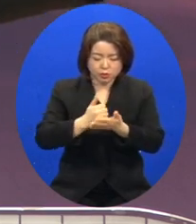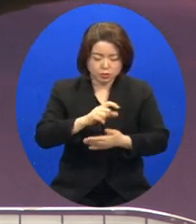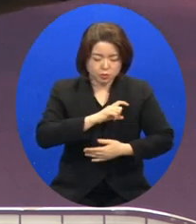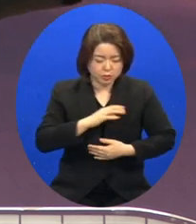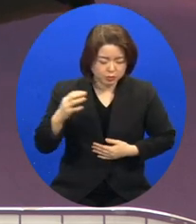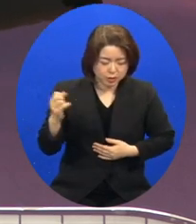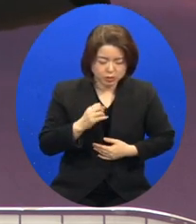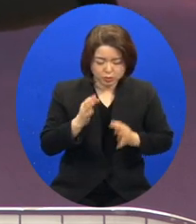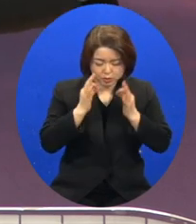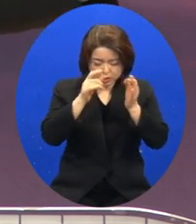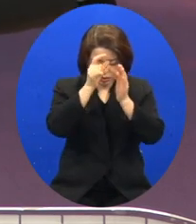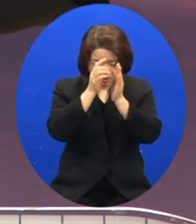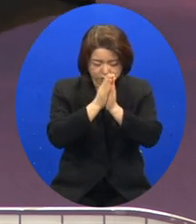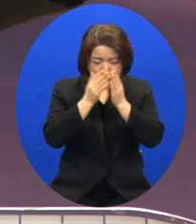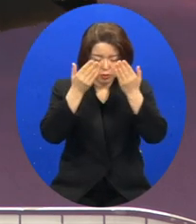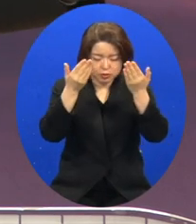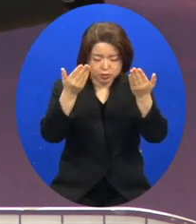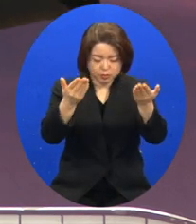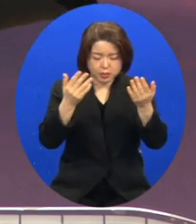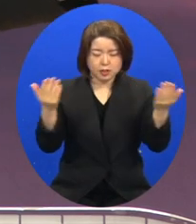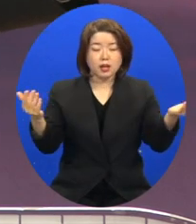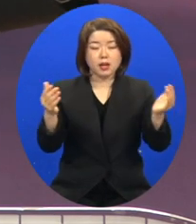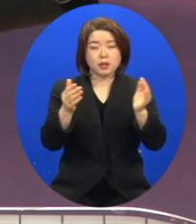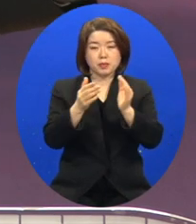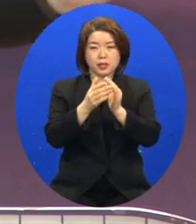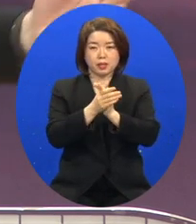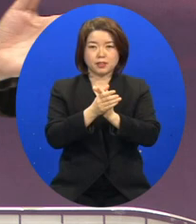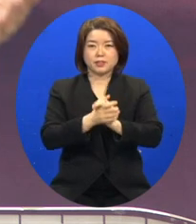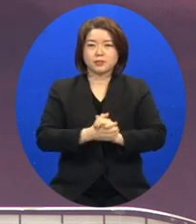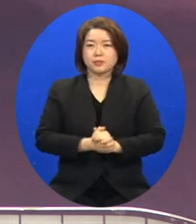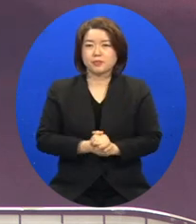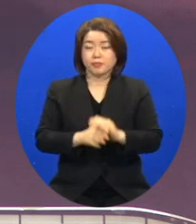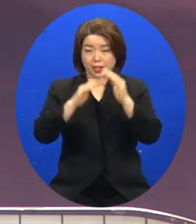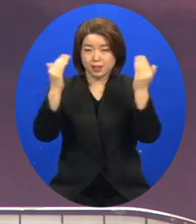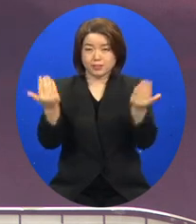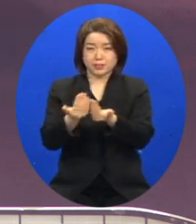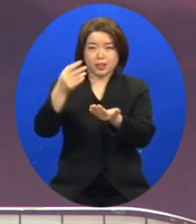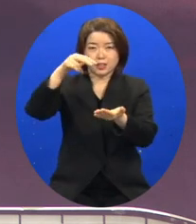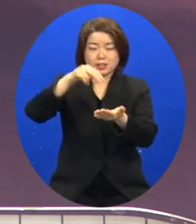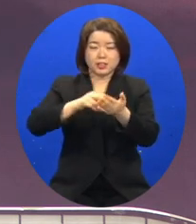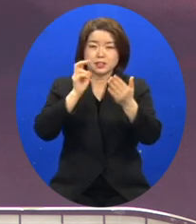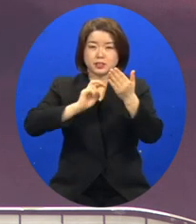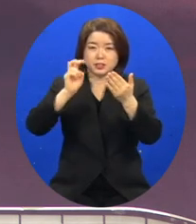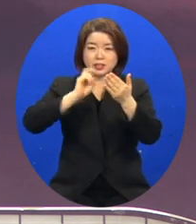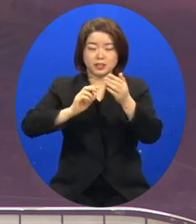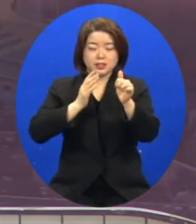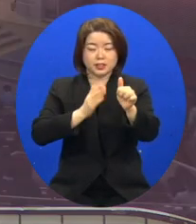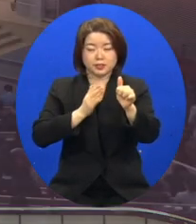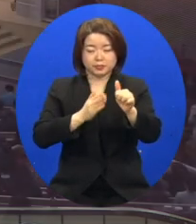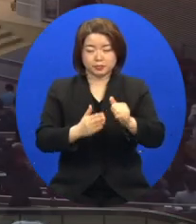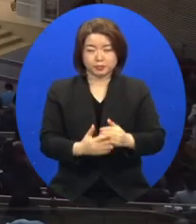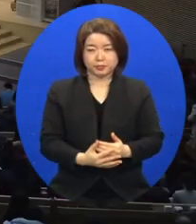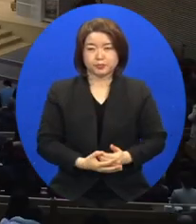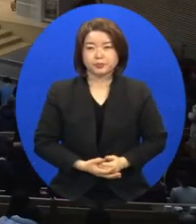간절히 기도한다 이라 아멘 우리 다 일어나셔서 차량 하겠읍니다